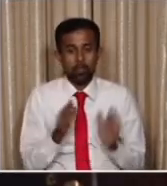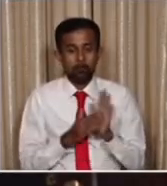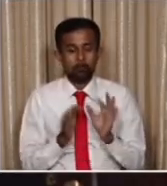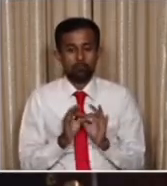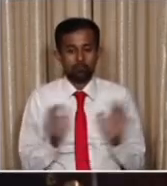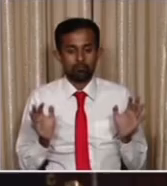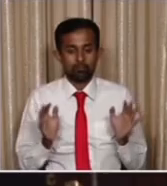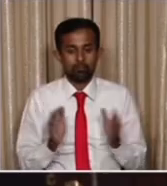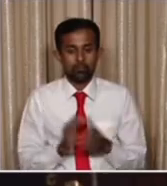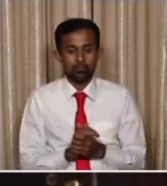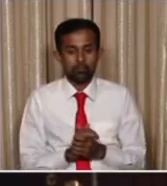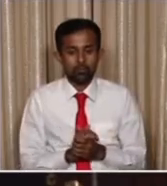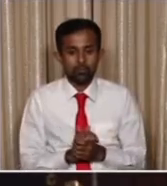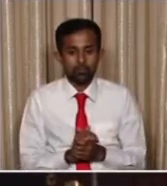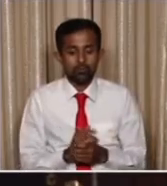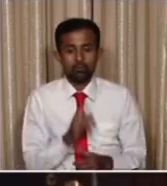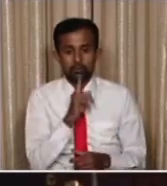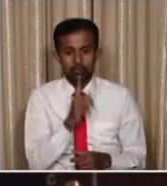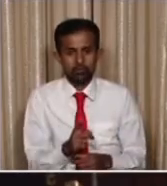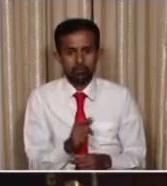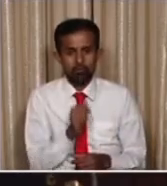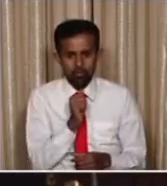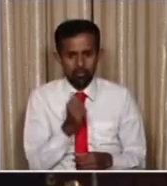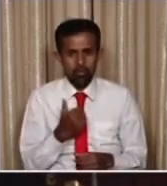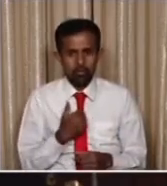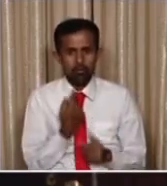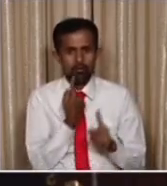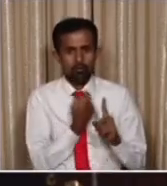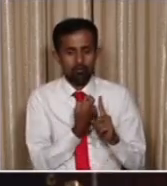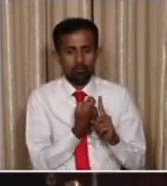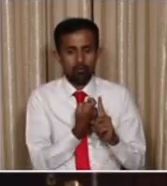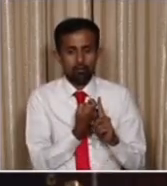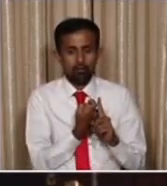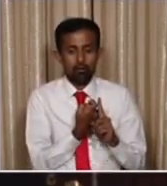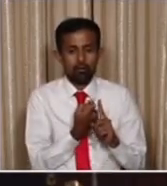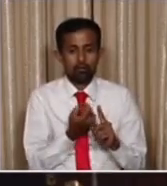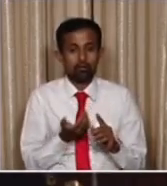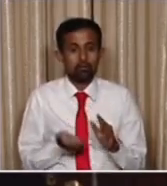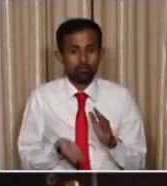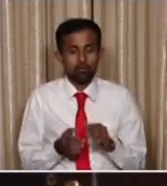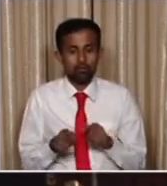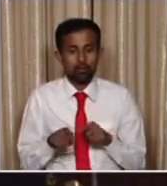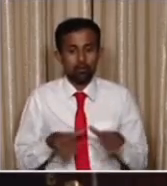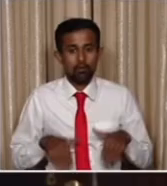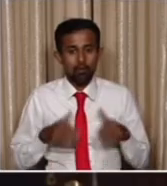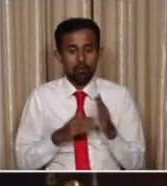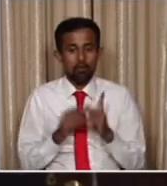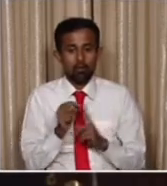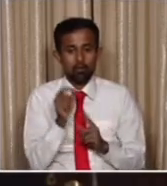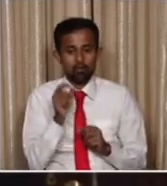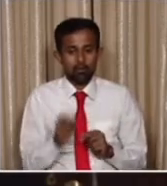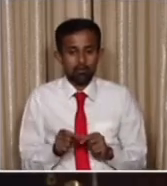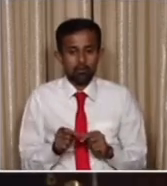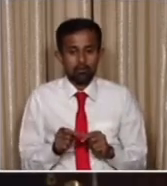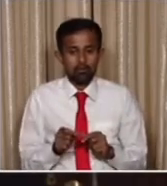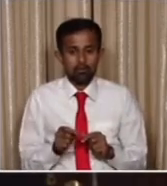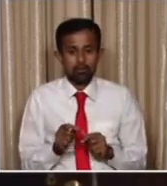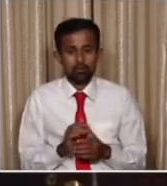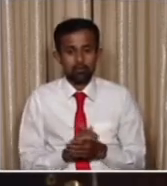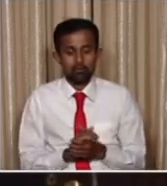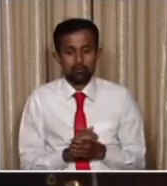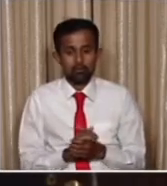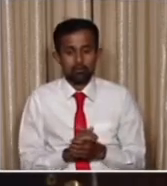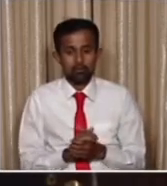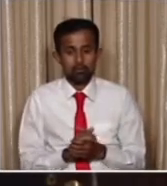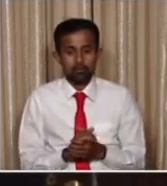ප්‍රකාශ කරනවා. මම කියන්නේ ඇත්තටම අපි මහනුවරින් මේ වගේ සෞඛ්‍ය අමාත්‍යවරයෙක් ආපු අපිට වාසල අමත කාලයක් තිබ්බ කියලා